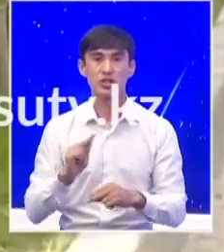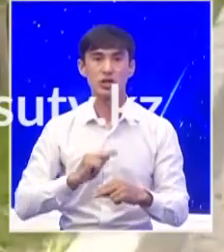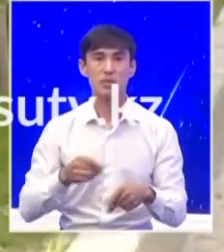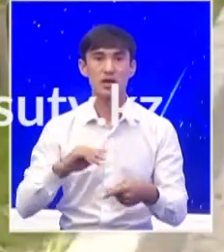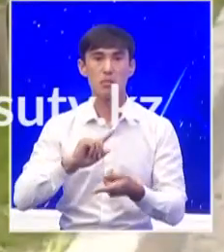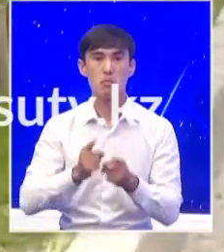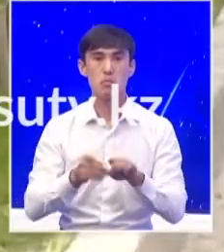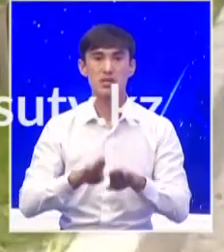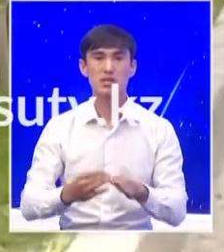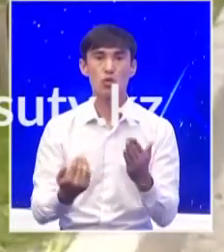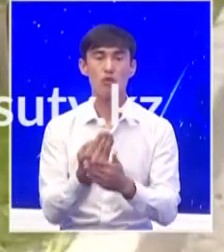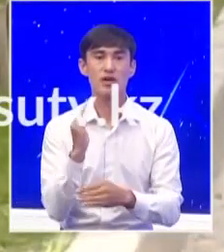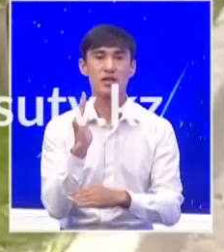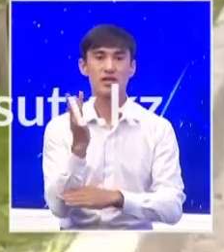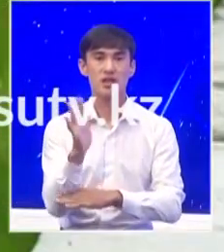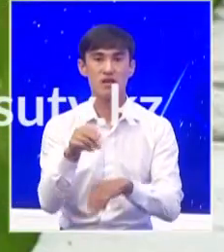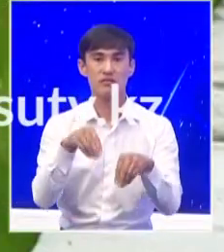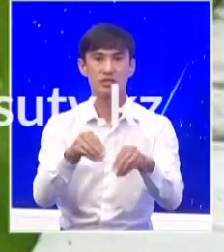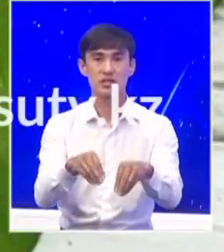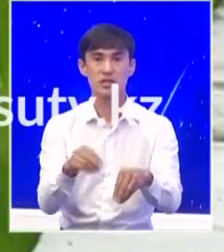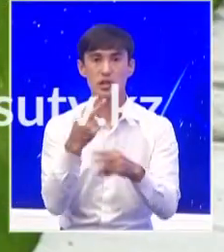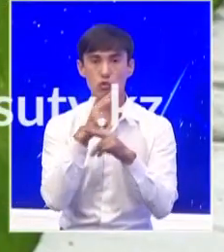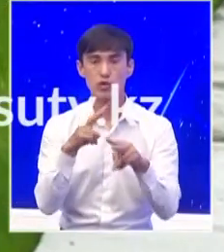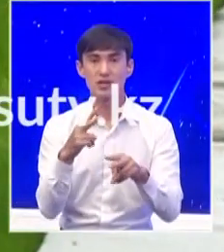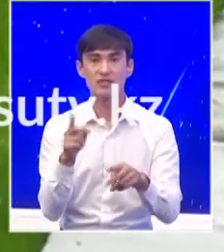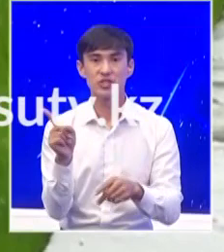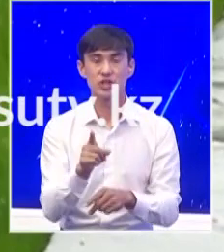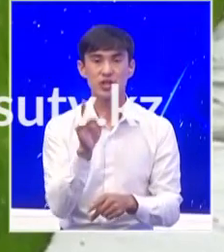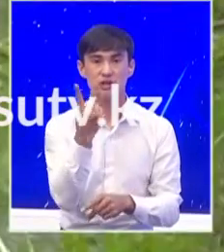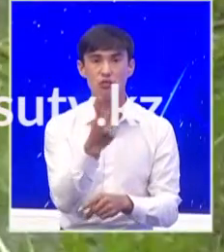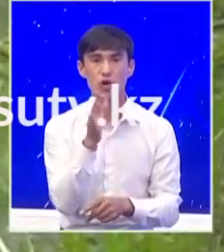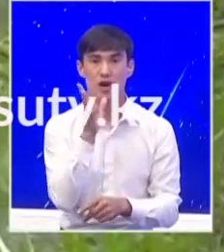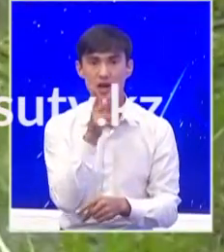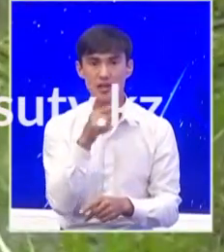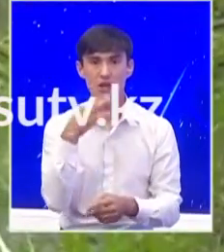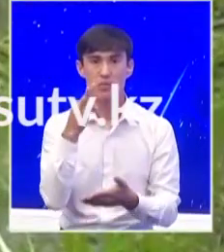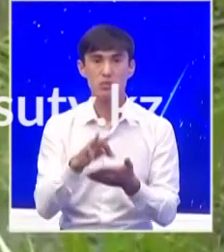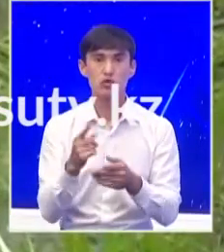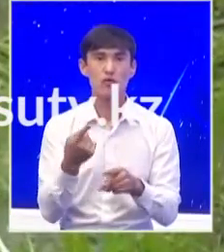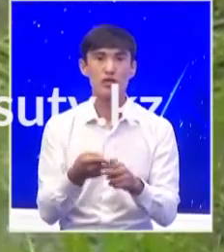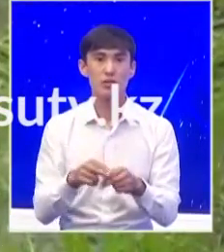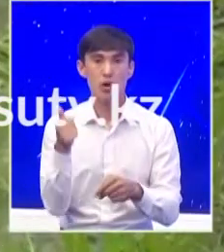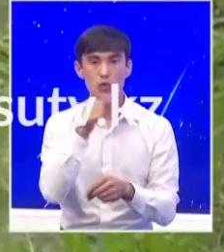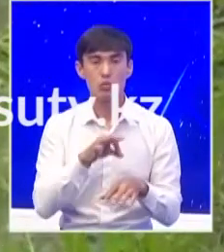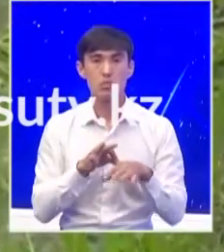высаживают новые деревья и наблюдают за ними в течение 2 лет. Отметим, что в этом году была проведена работа для увеличения